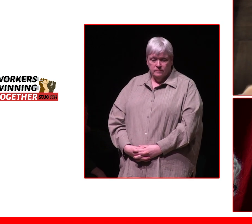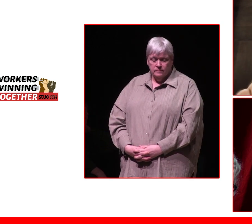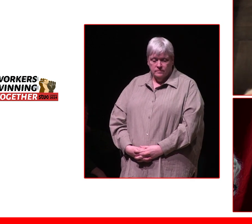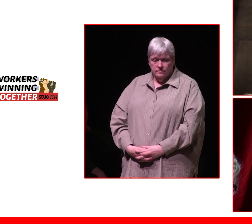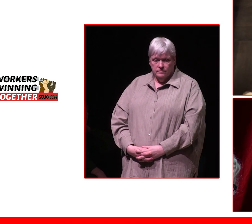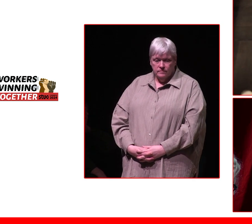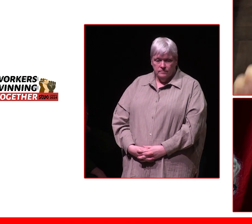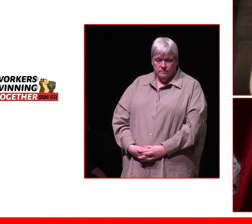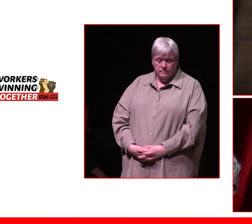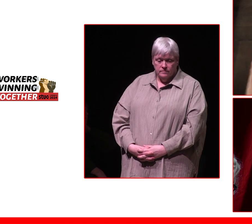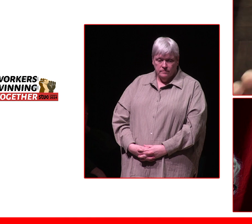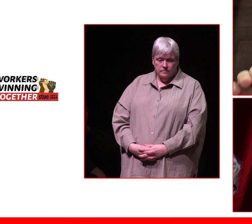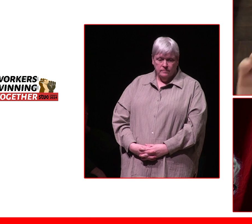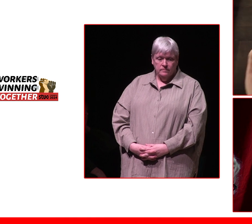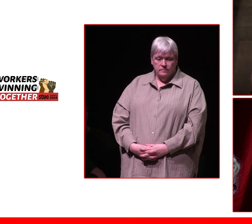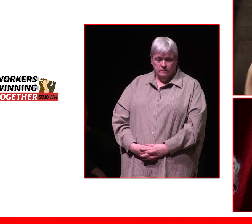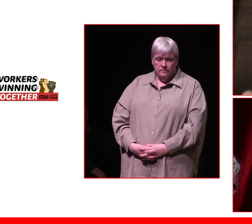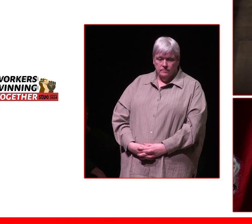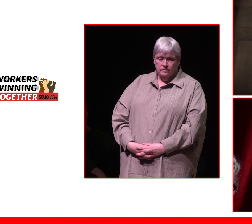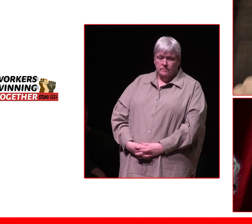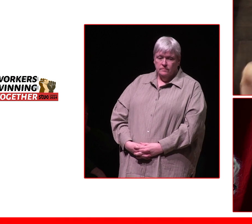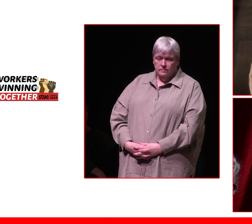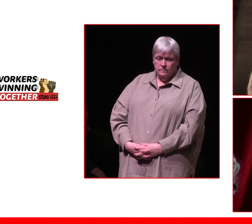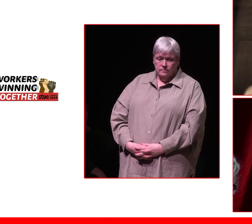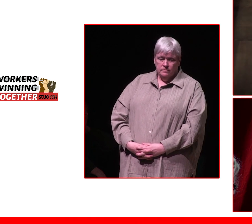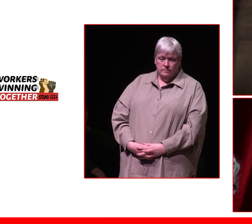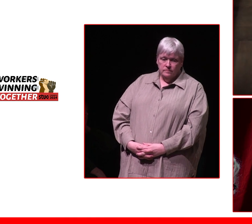والإرهاب الحقيقي